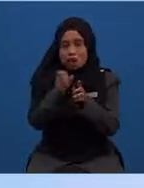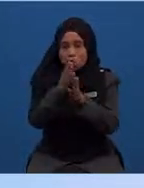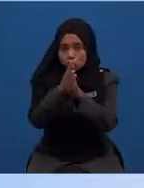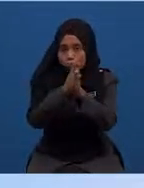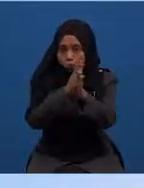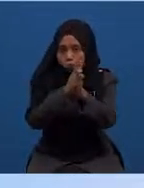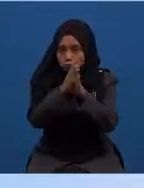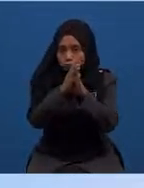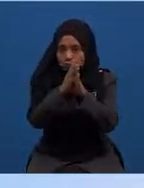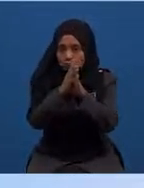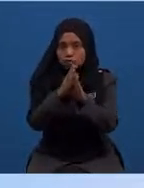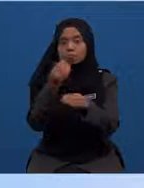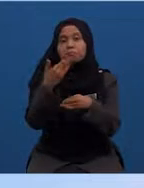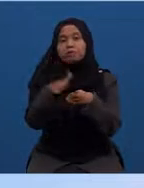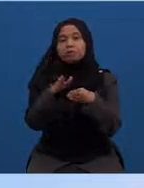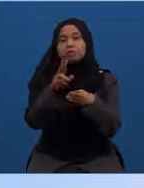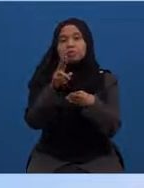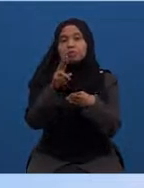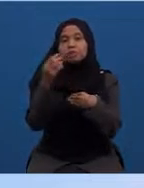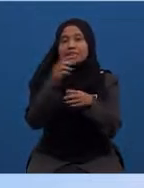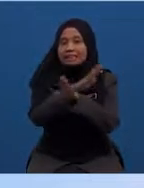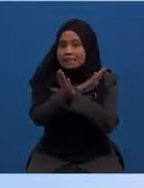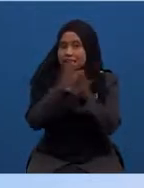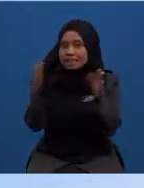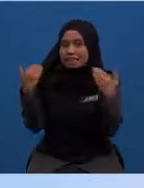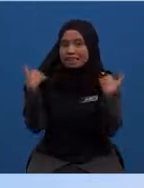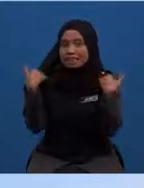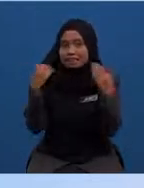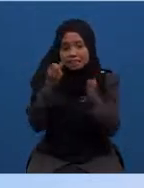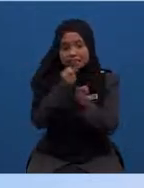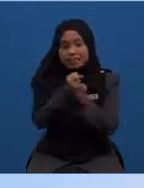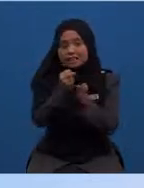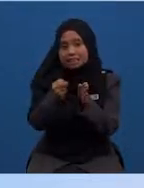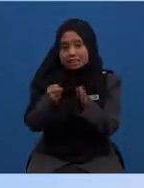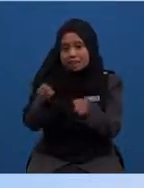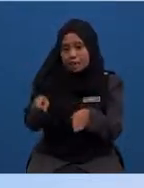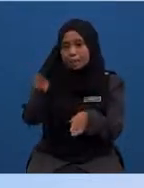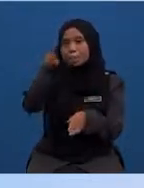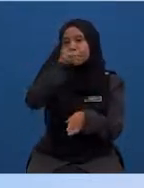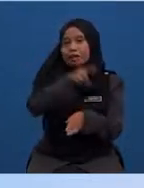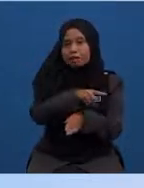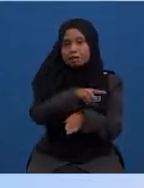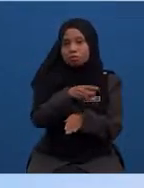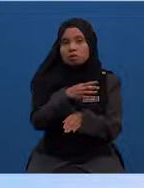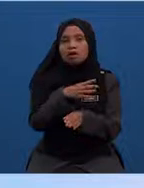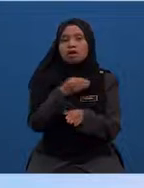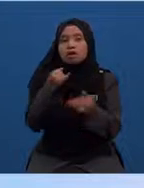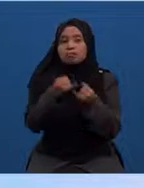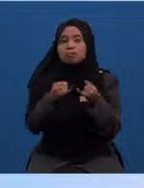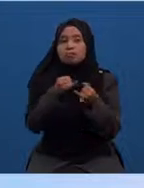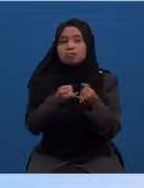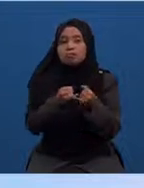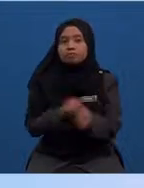Kemudian, bentuk dua dimensi ini tidak mempunyai sisi melengkung. Dan akhir